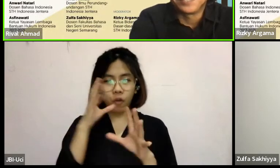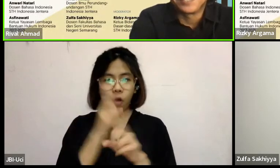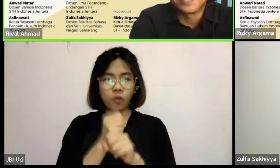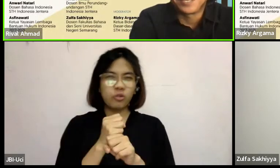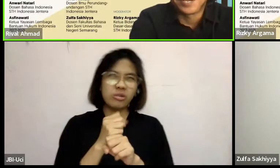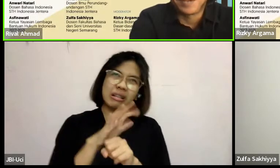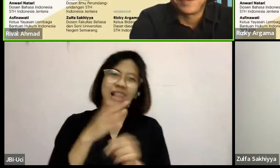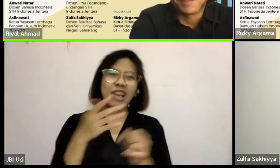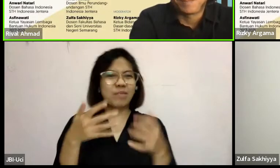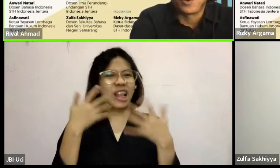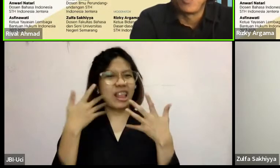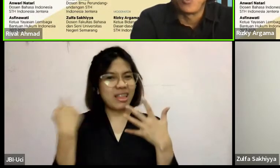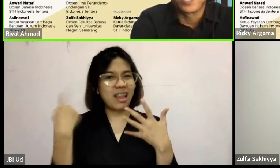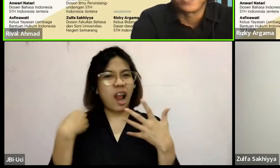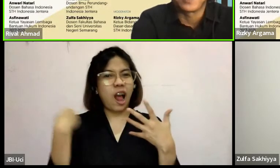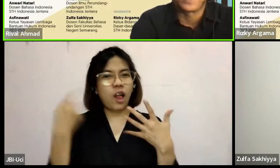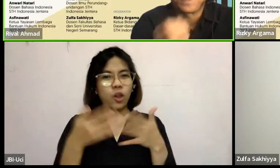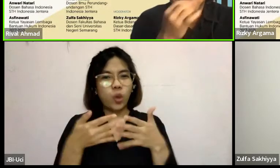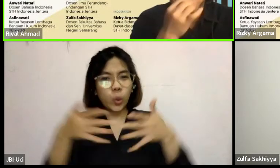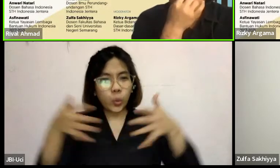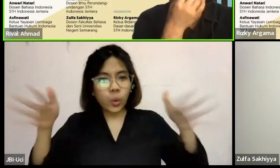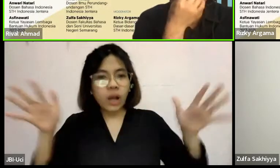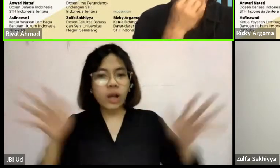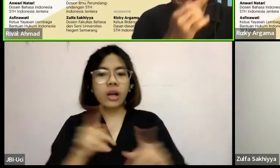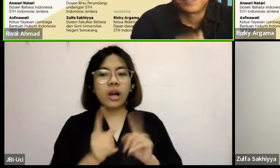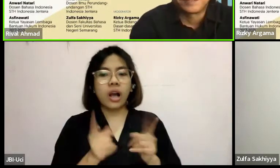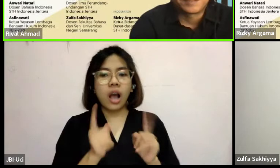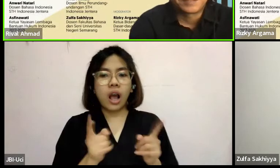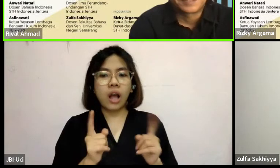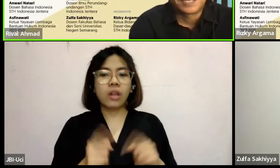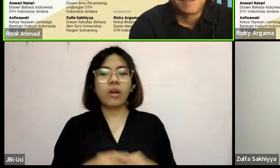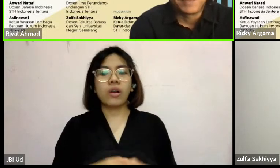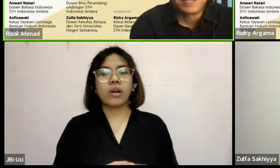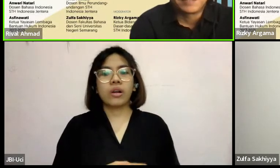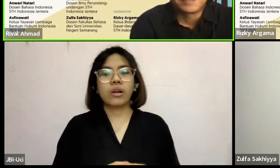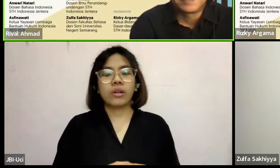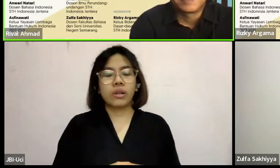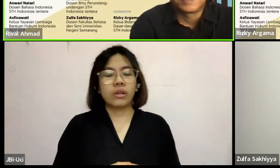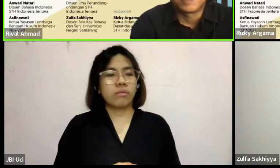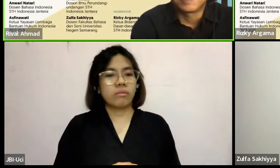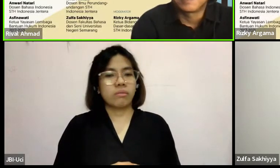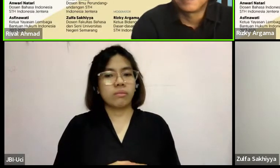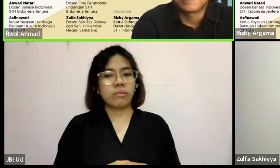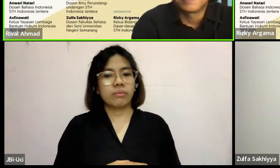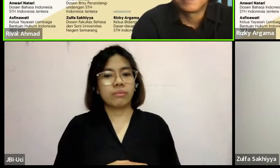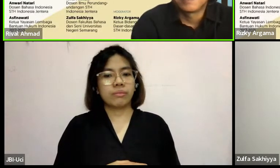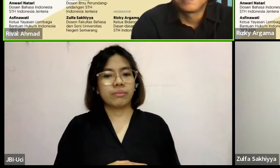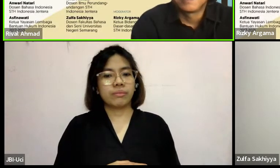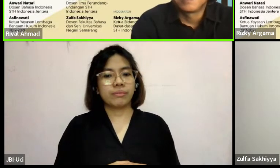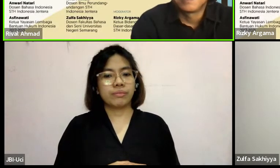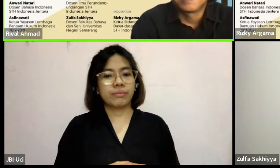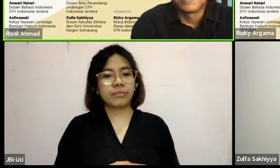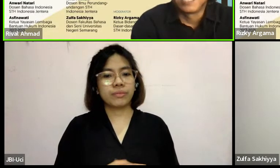ah Hai apa menghubungkan kenapa ke